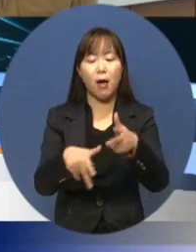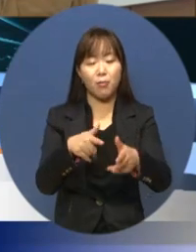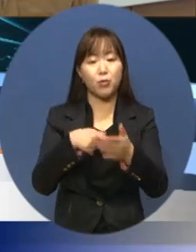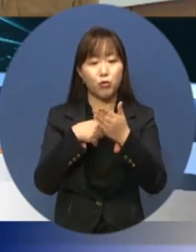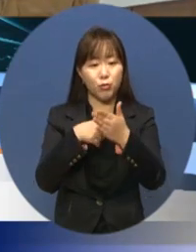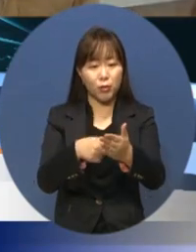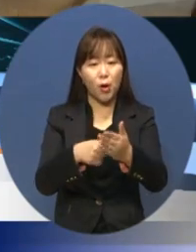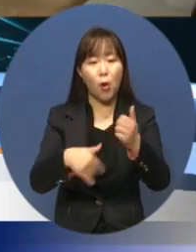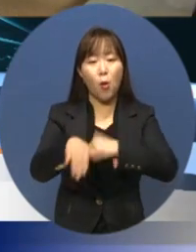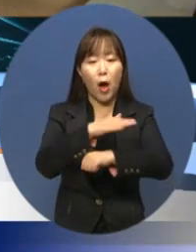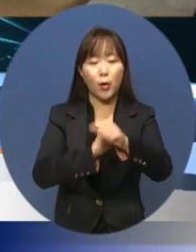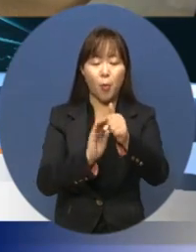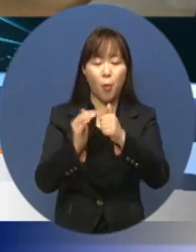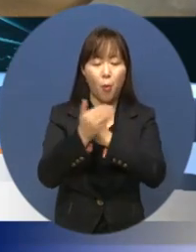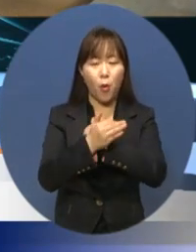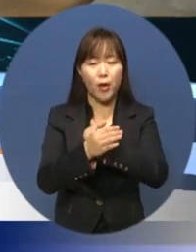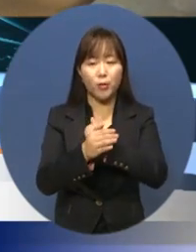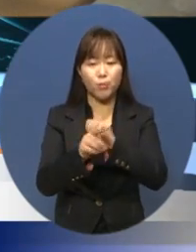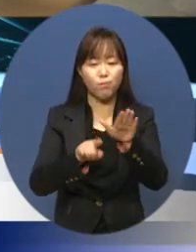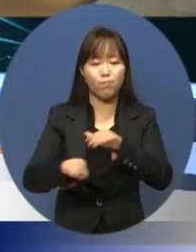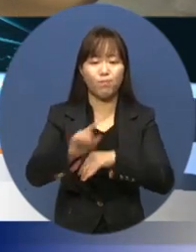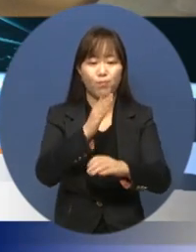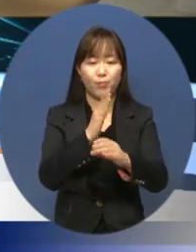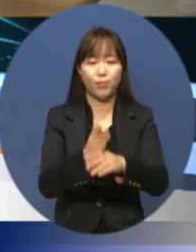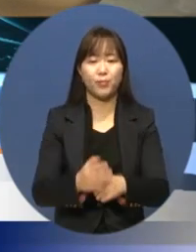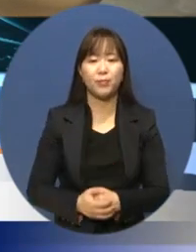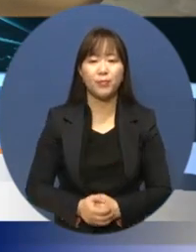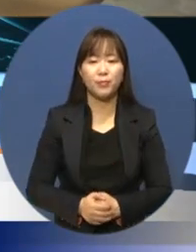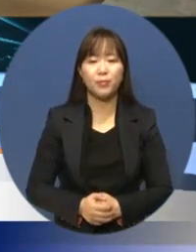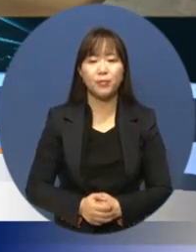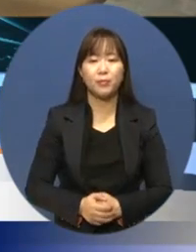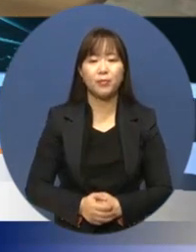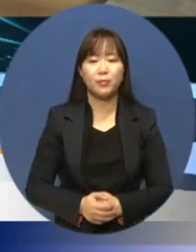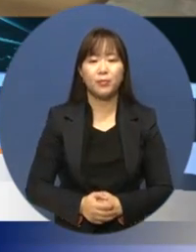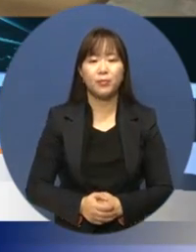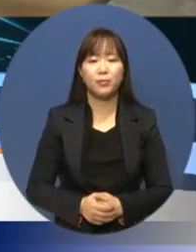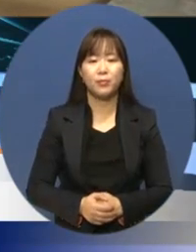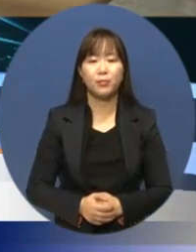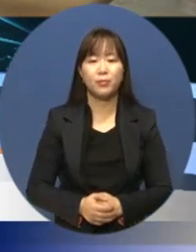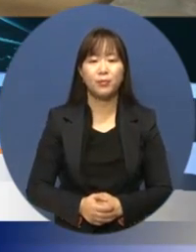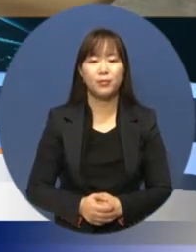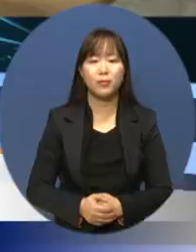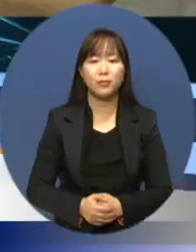진행해 환경보호에 앞장서고 있습니다. 최정은 기자가 보도합니다.